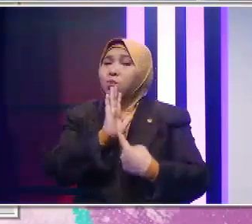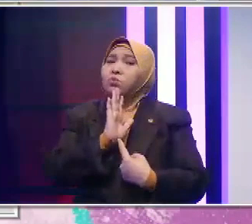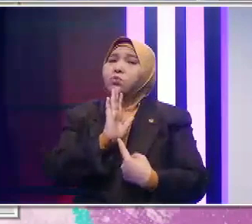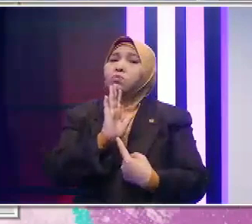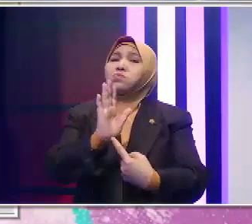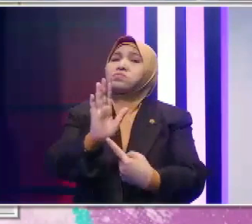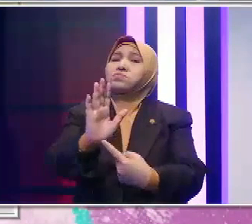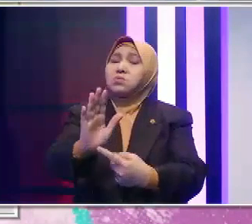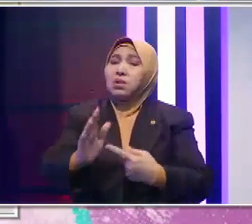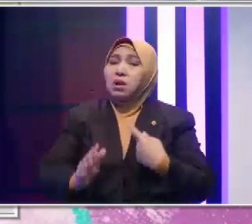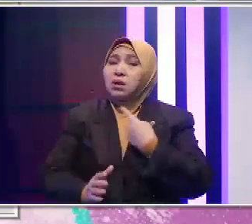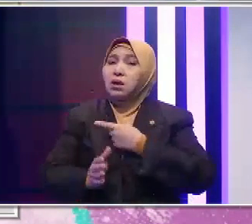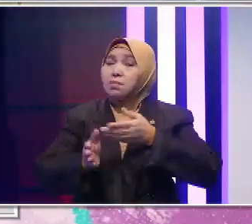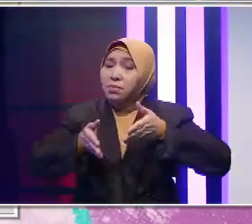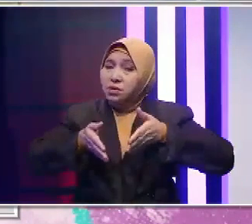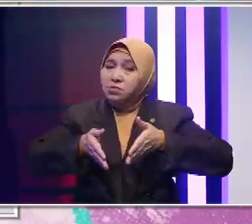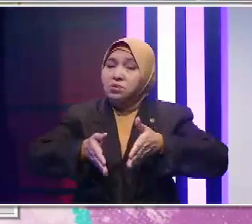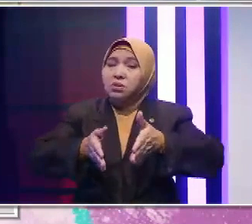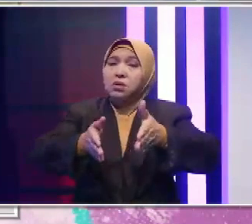اهدنا الصراط